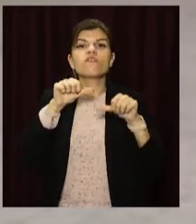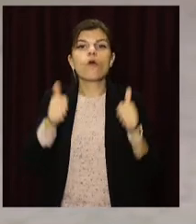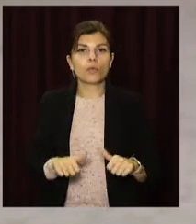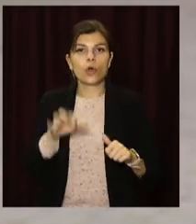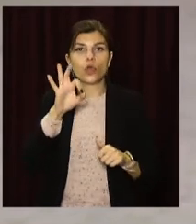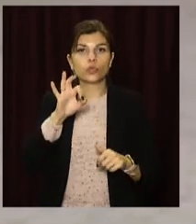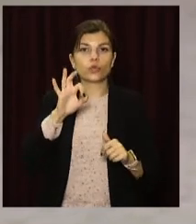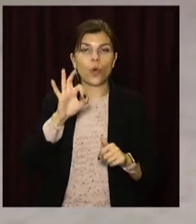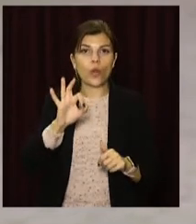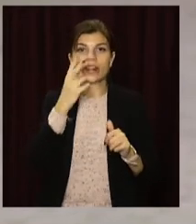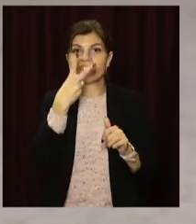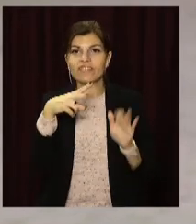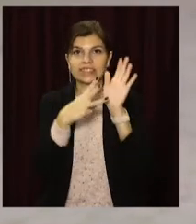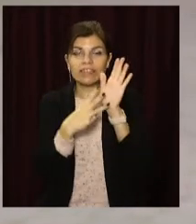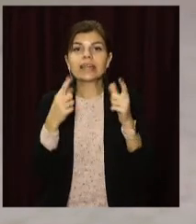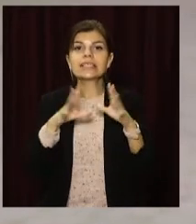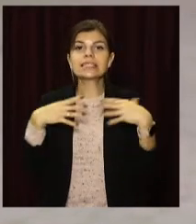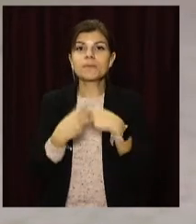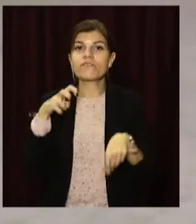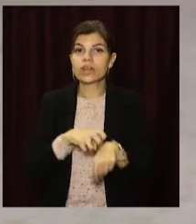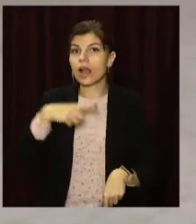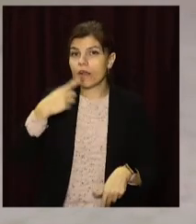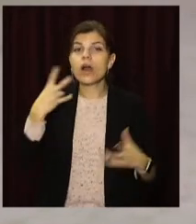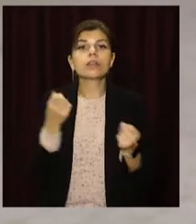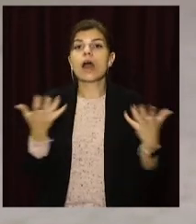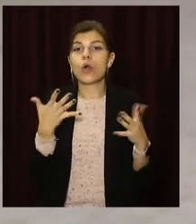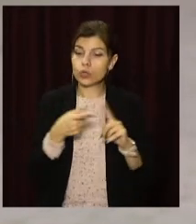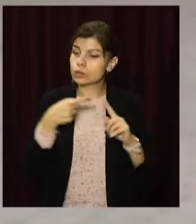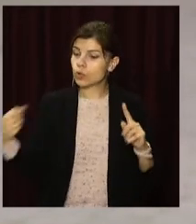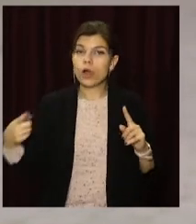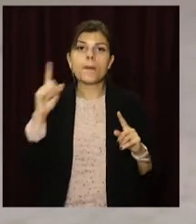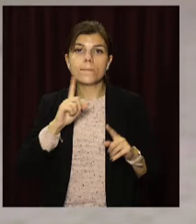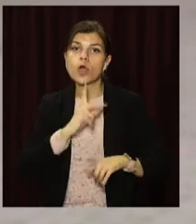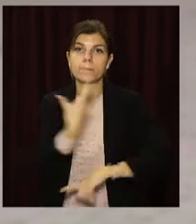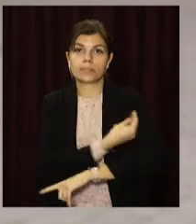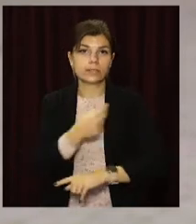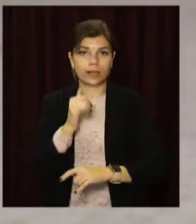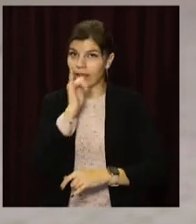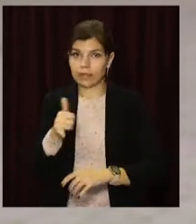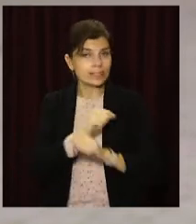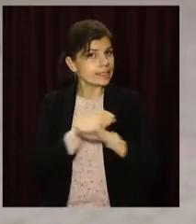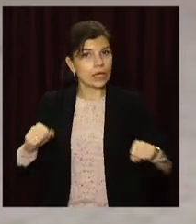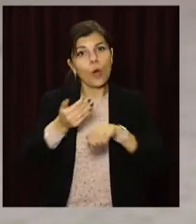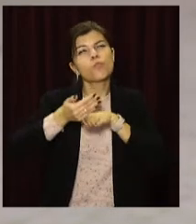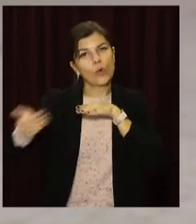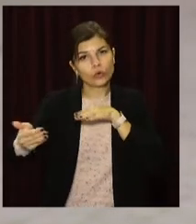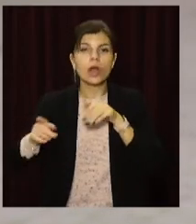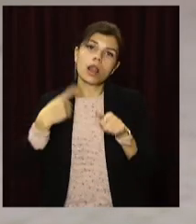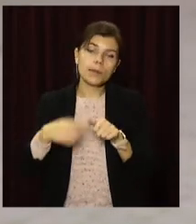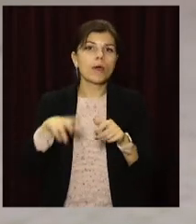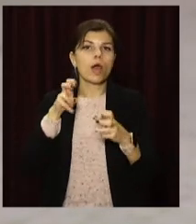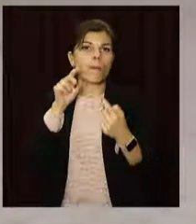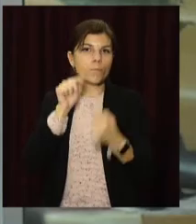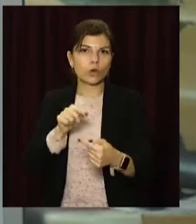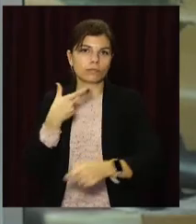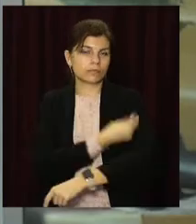називається 028, де сімейний лікар вкаже, на який термін буде відтерміновано, або це буде абсолютне